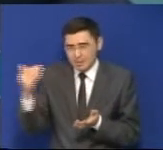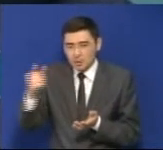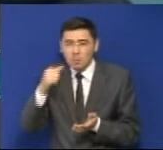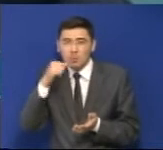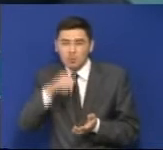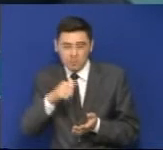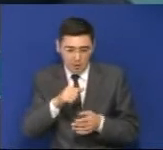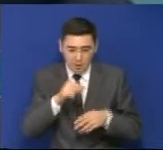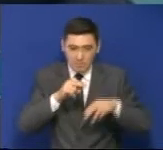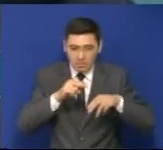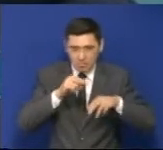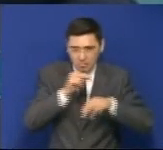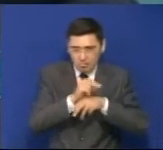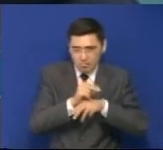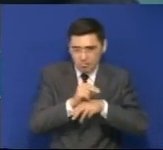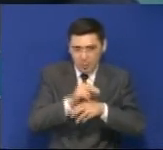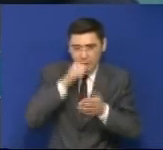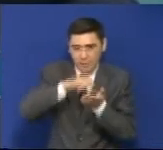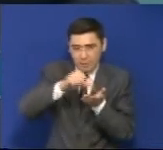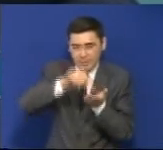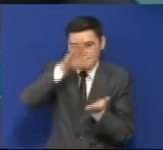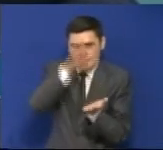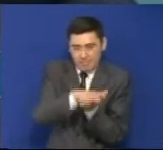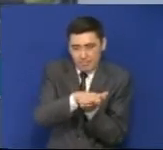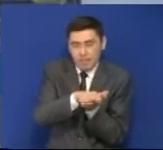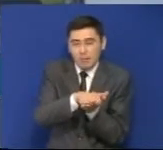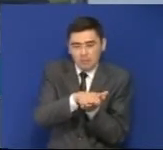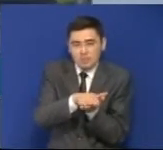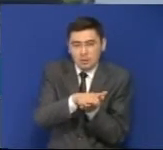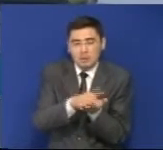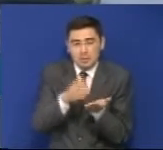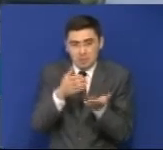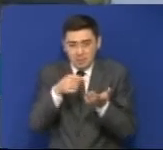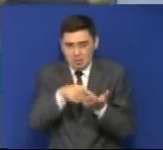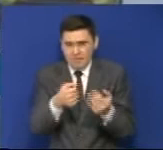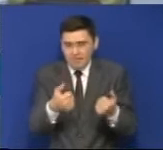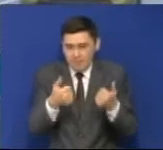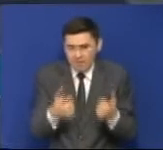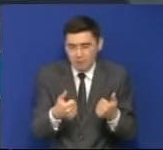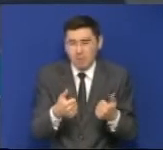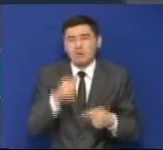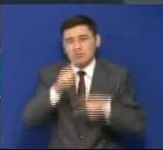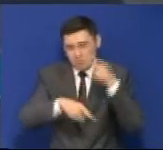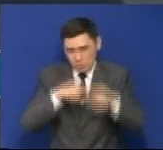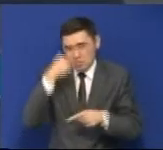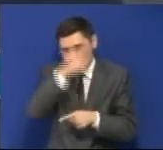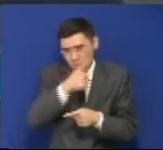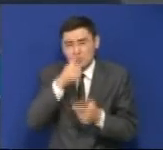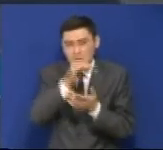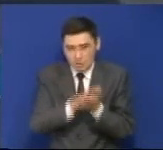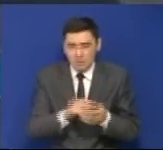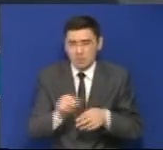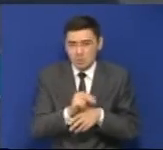бойынша төселді. Бүгінде жөндеуді қажет ететін жол учаскелері келесі жылы жөнделетін болады. Яғни біз асфальт төсеген мердігер компания